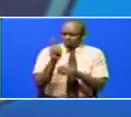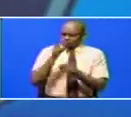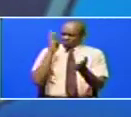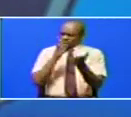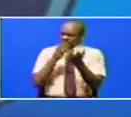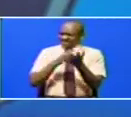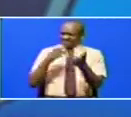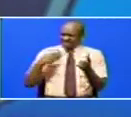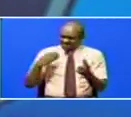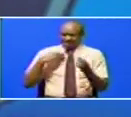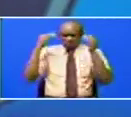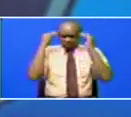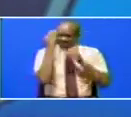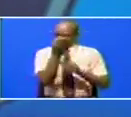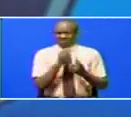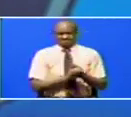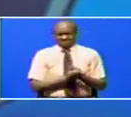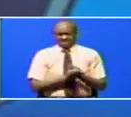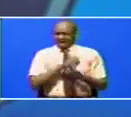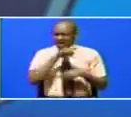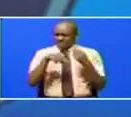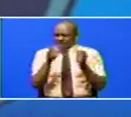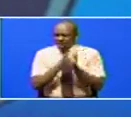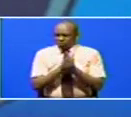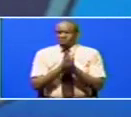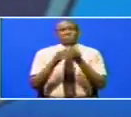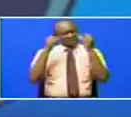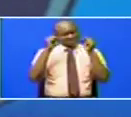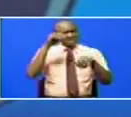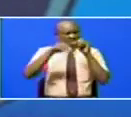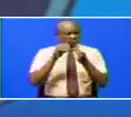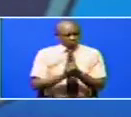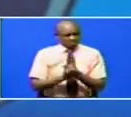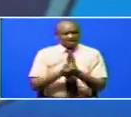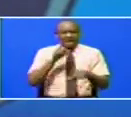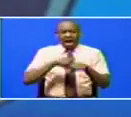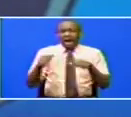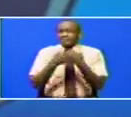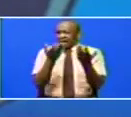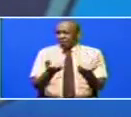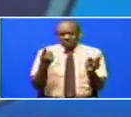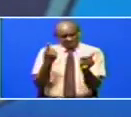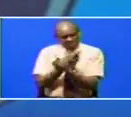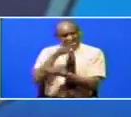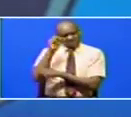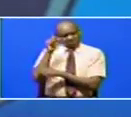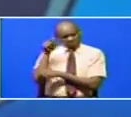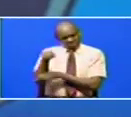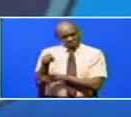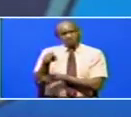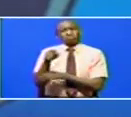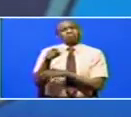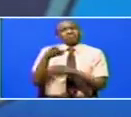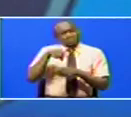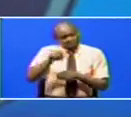kwenye rufaa za mahakama ya juu kuhusiana na kura ya urais. Haya yanajiri wakati baadhi ya mashirika hayo yakijipata pabaya na bodi